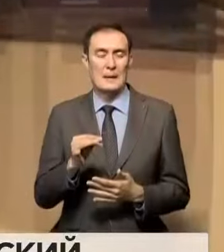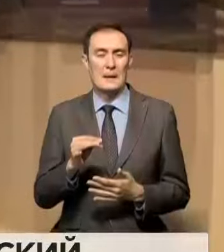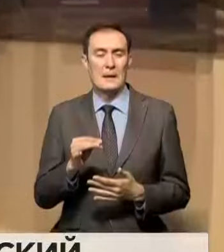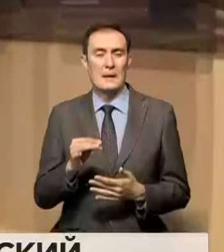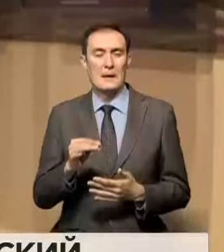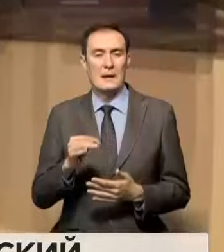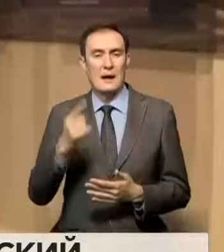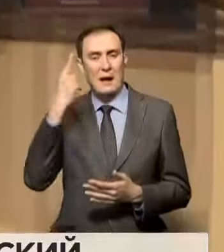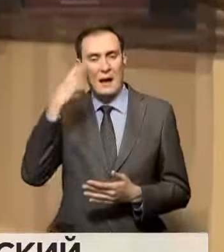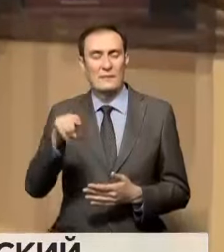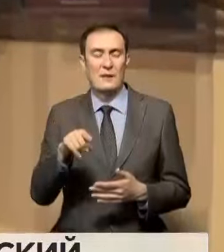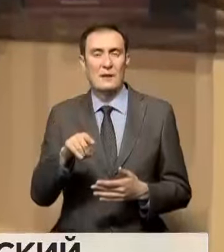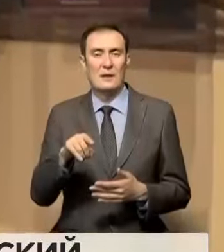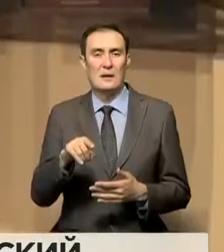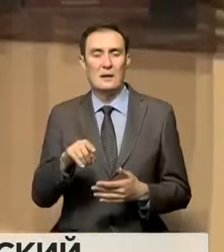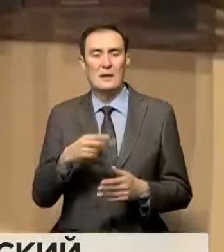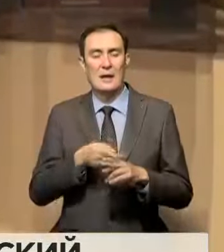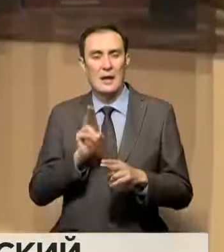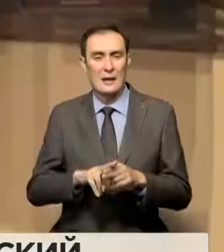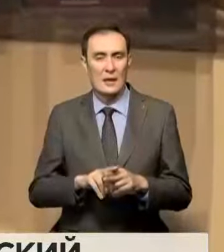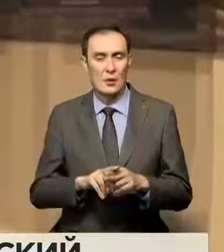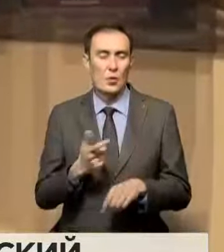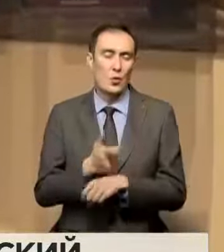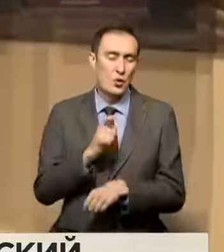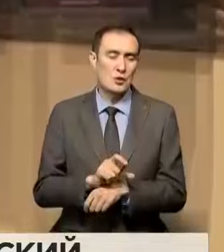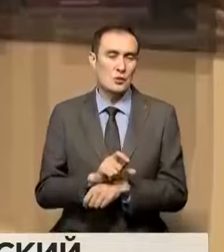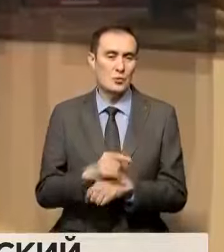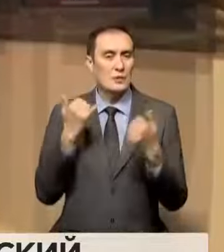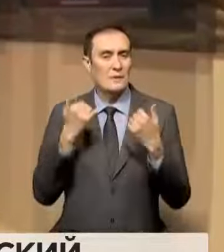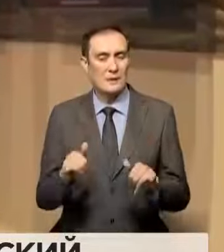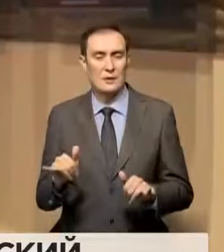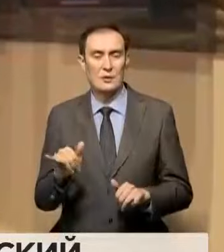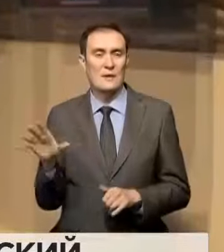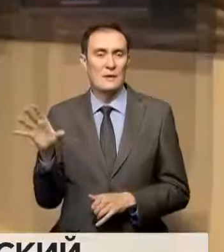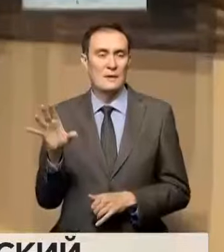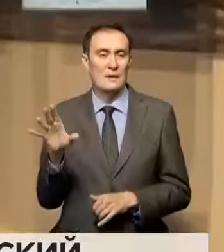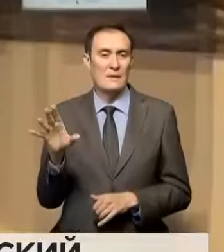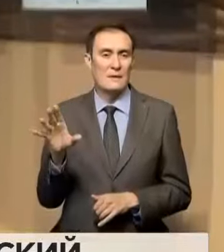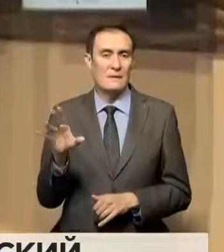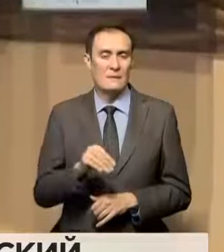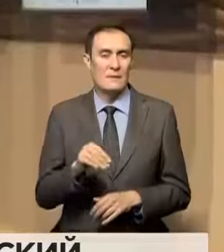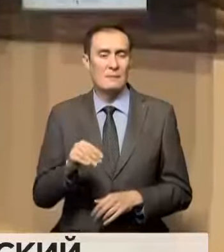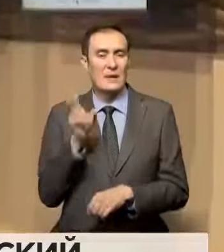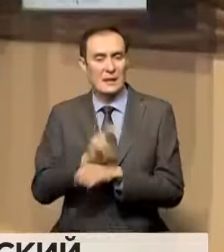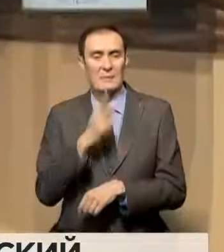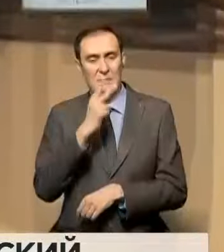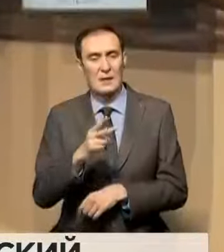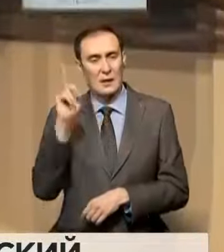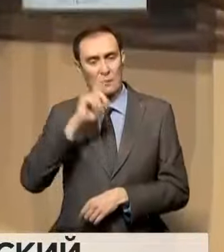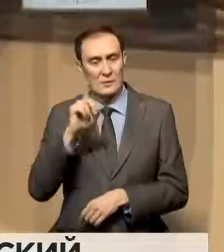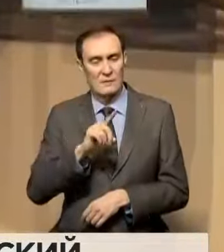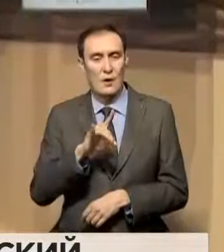трактор взлетел. И это меня очень удивило. Всем приходите в этот мультик